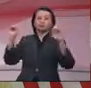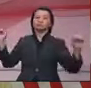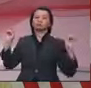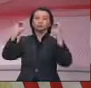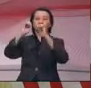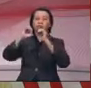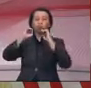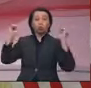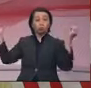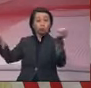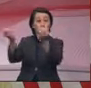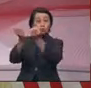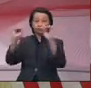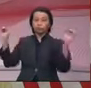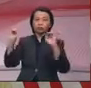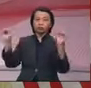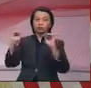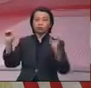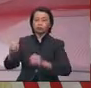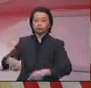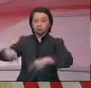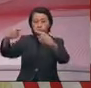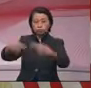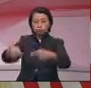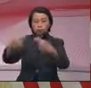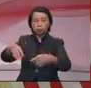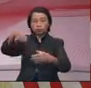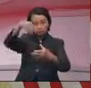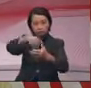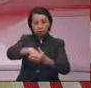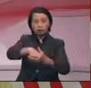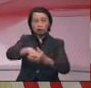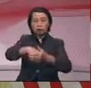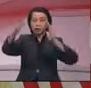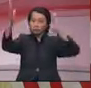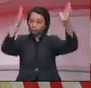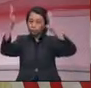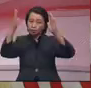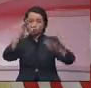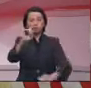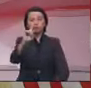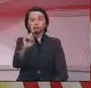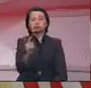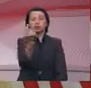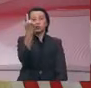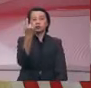Dan pertandingan itu adalah pertandingan di peringkat di dalam negara sahaja.